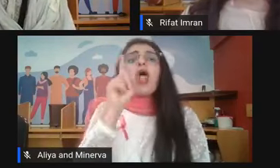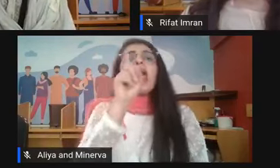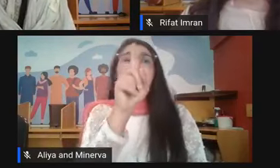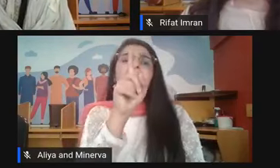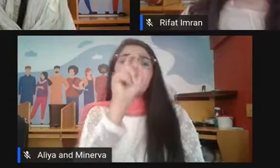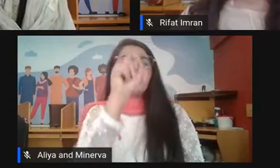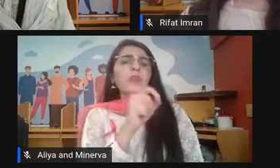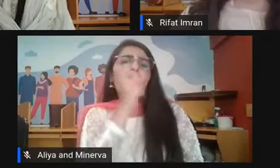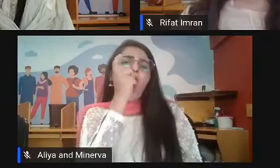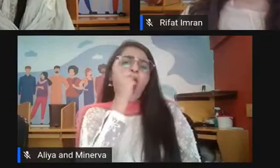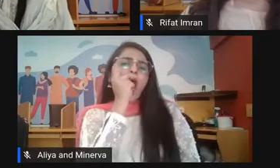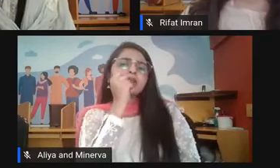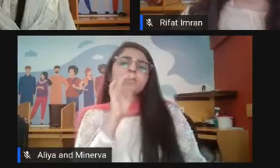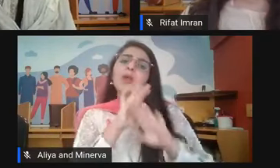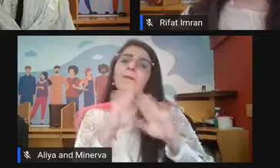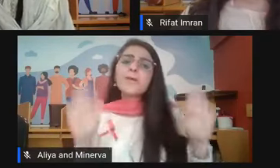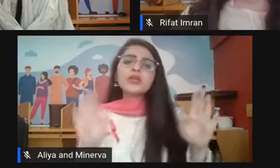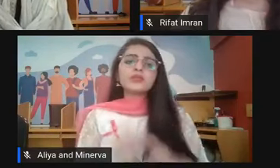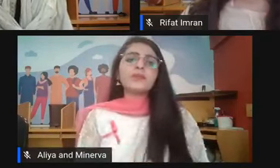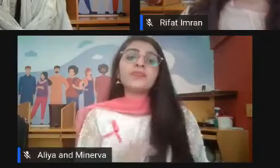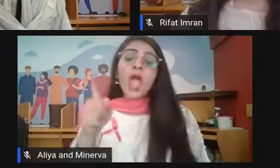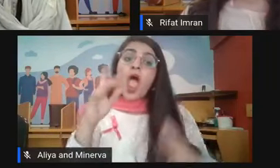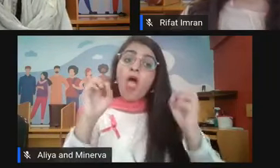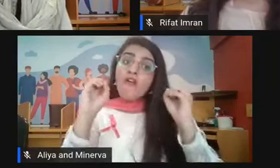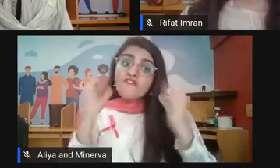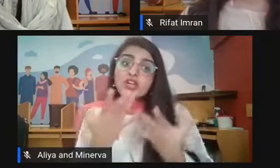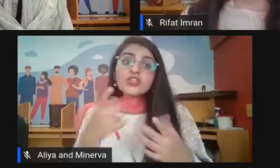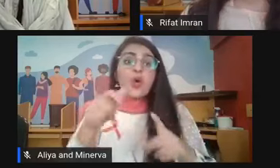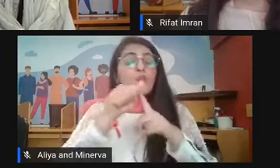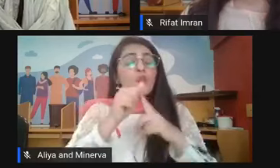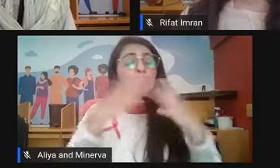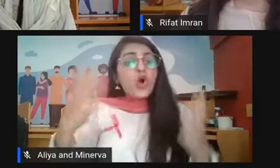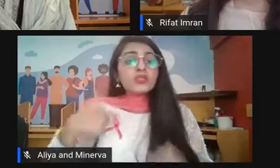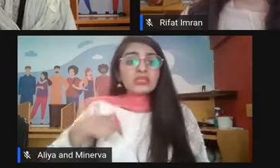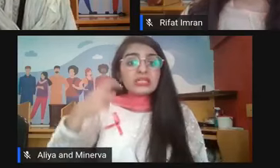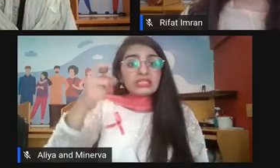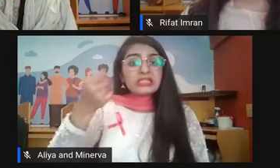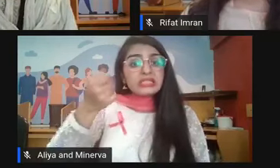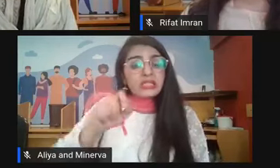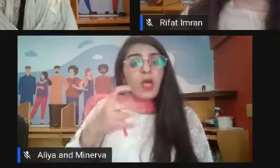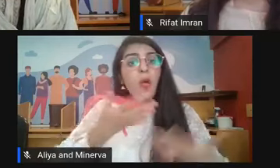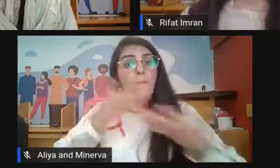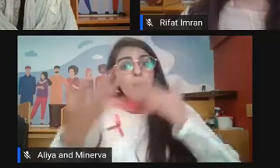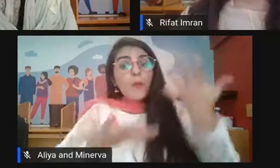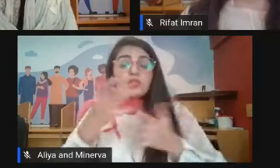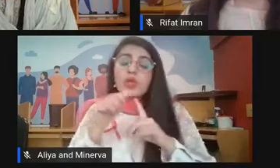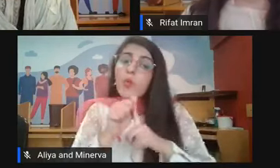मेल. सो दैट्स व्हाई इट्स वेरी नेसेसरी दैट वी टॉक अबाउट ब्रेस्ट कैंसर.